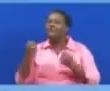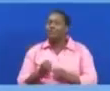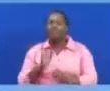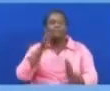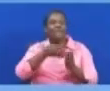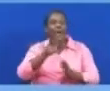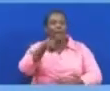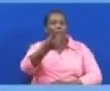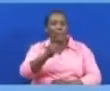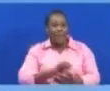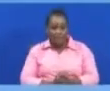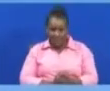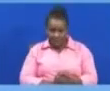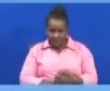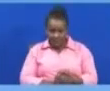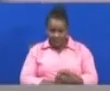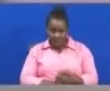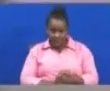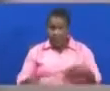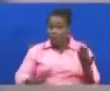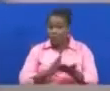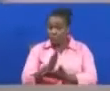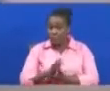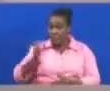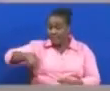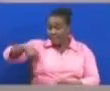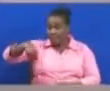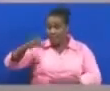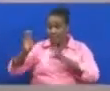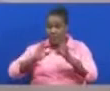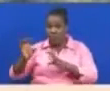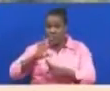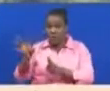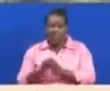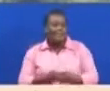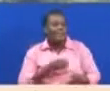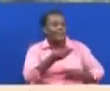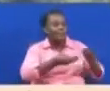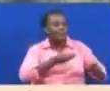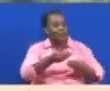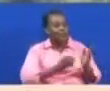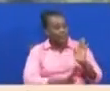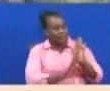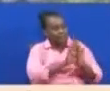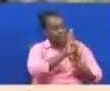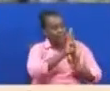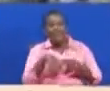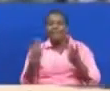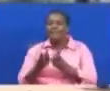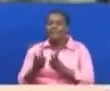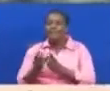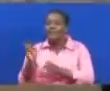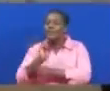serikali kupitia mfuko wa mawasiliano kwa wote kumeinua uchumi, lakini pia ulinzi na usalama kwa eneo